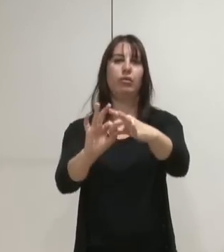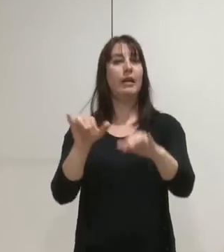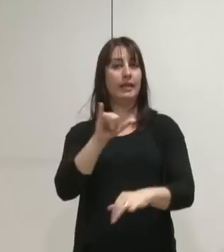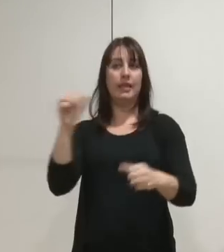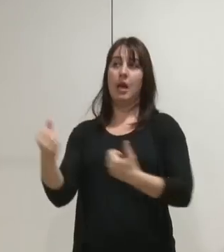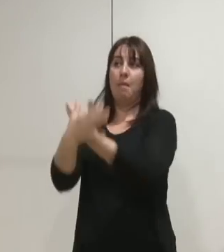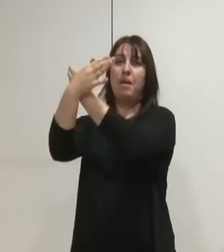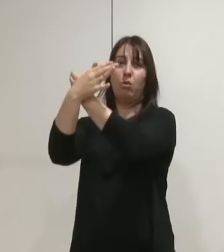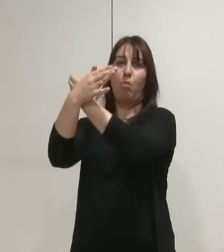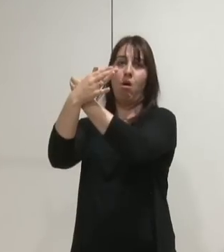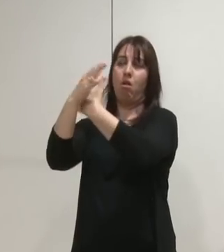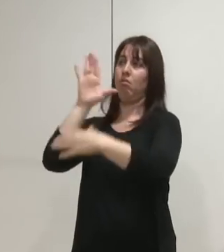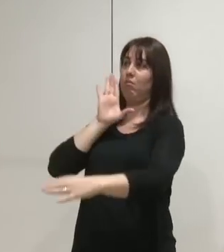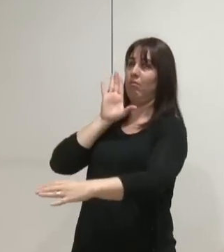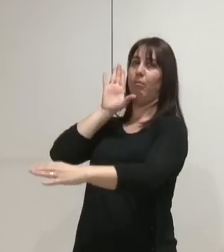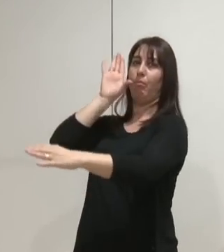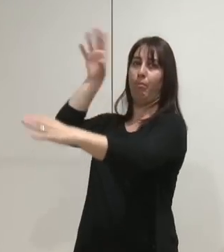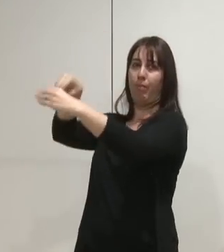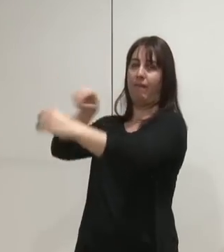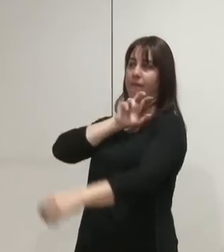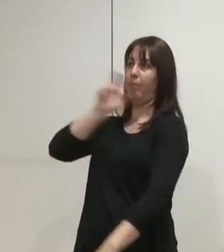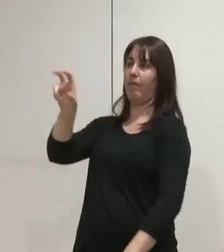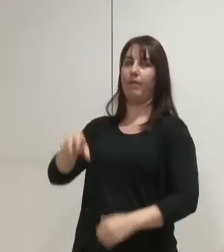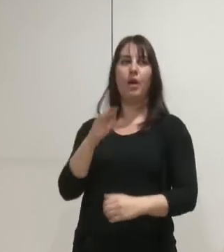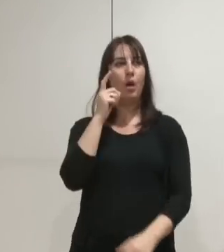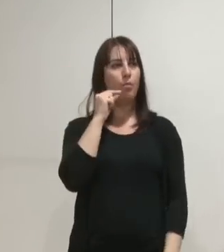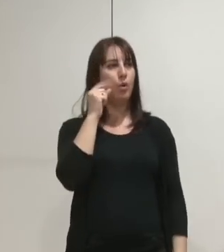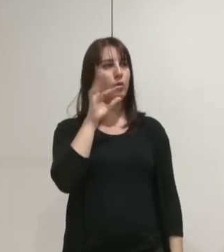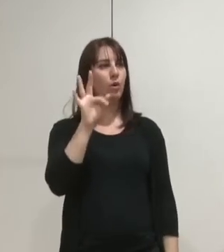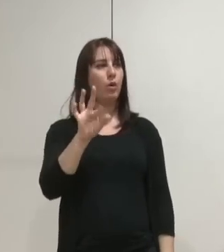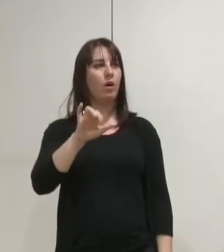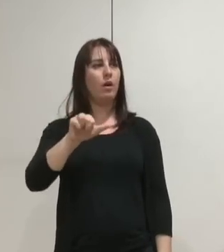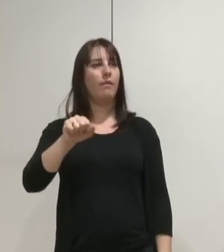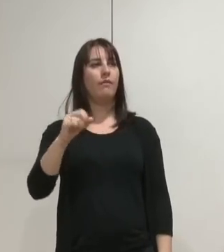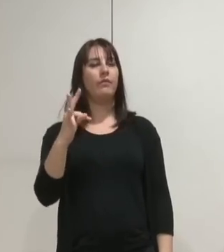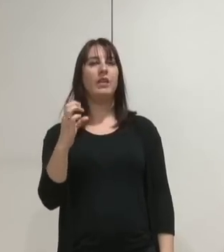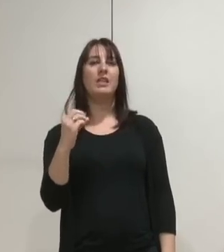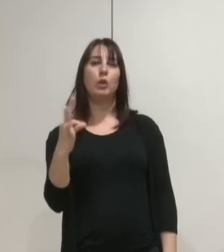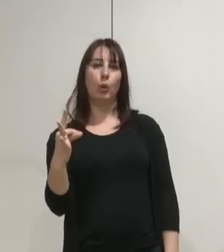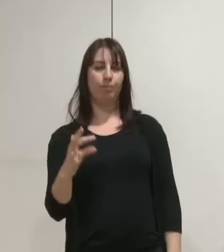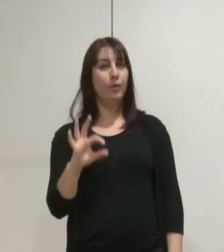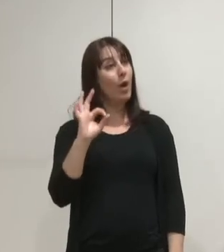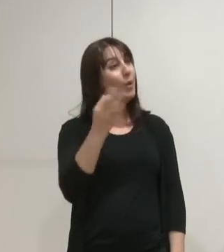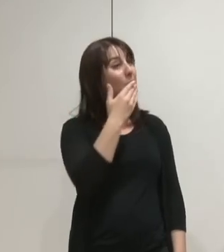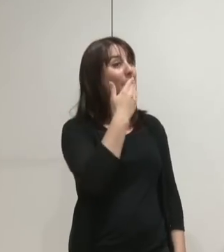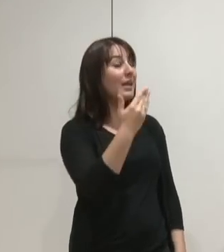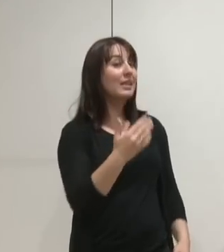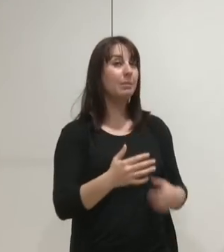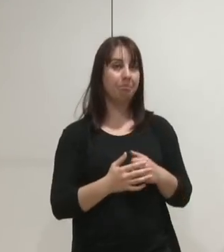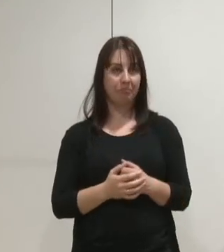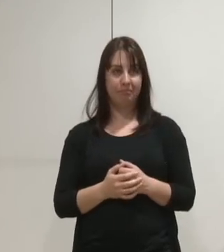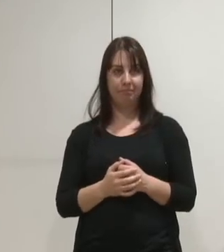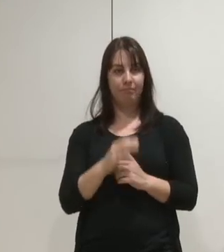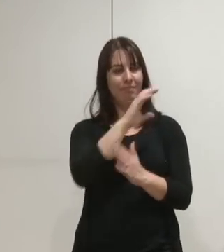Alpe métropole monsieur fristau oui merci donc voici une une